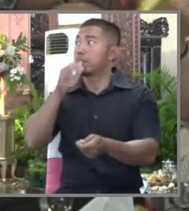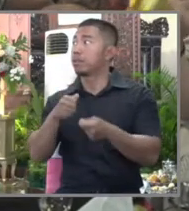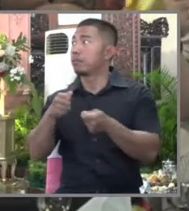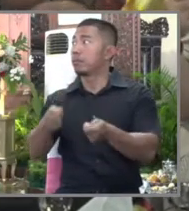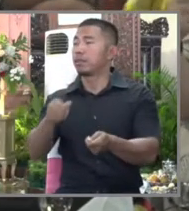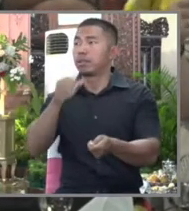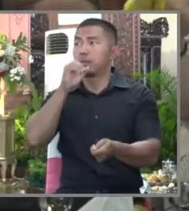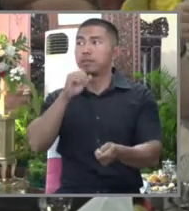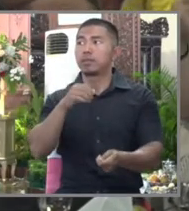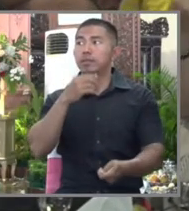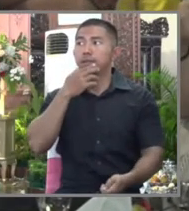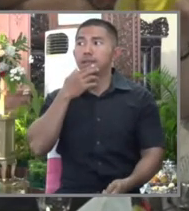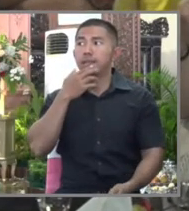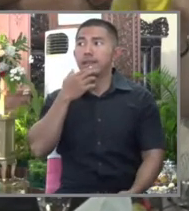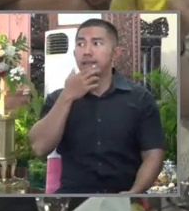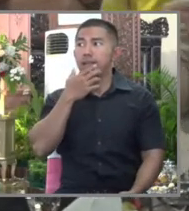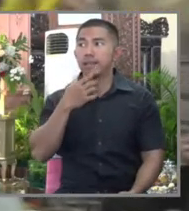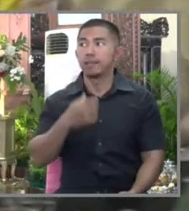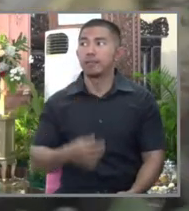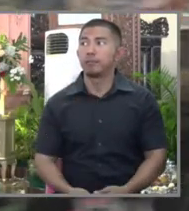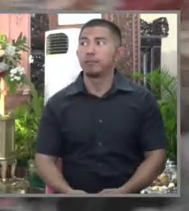Ya.